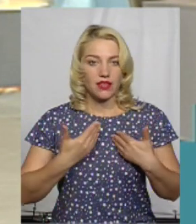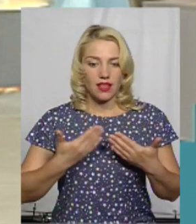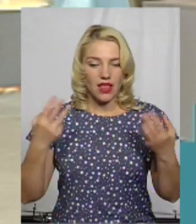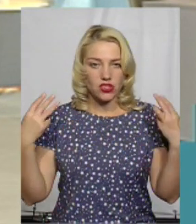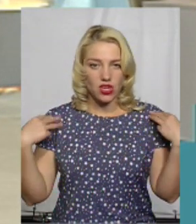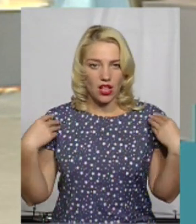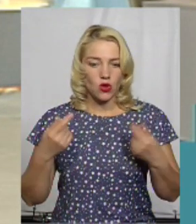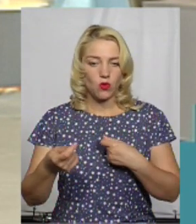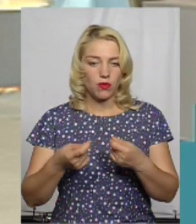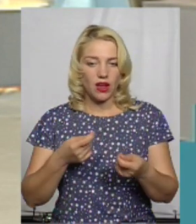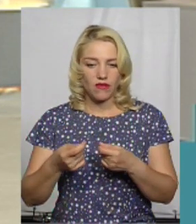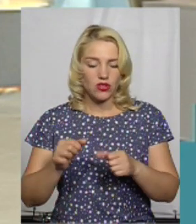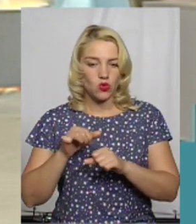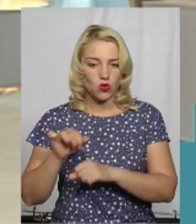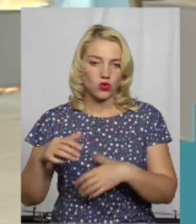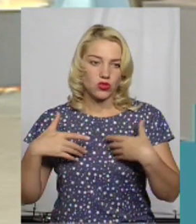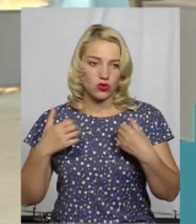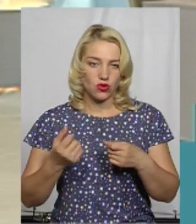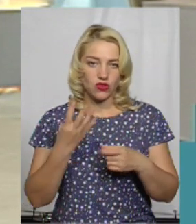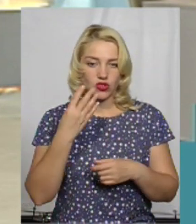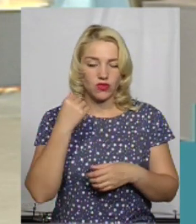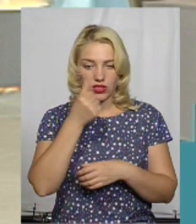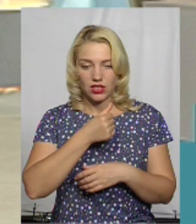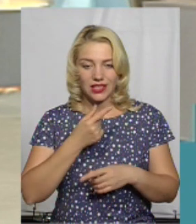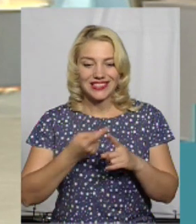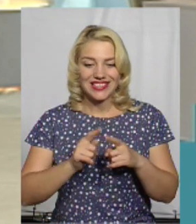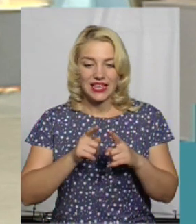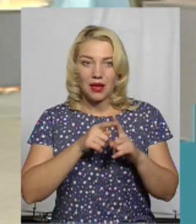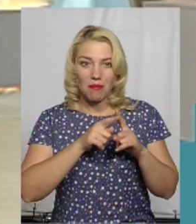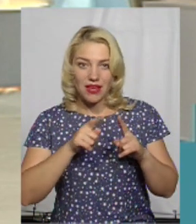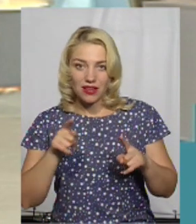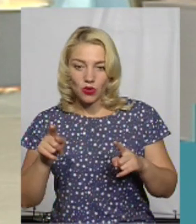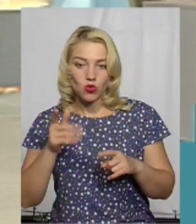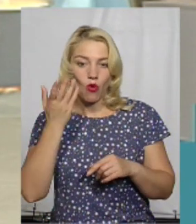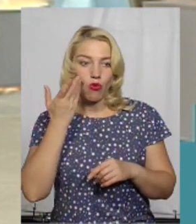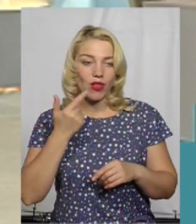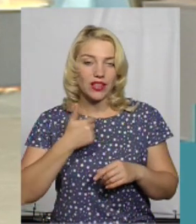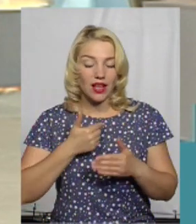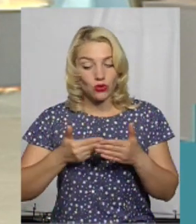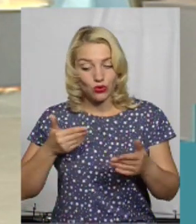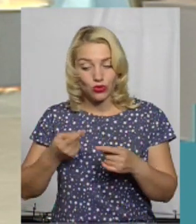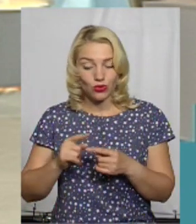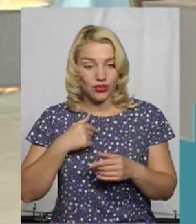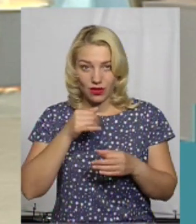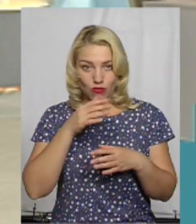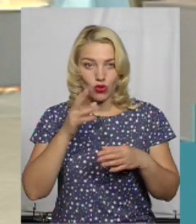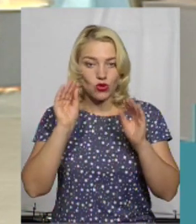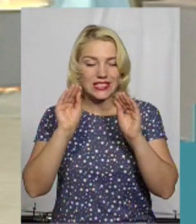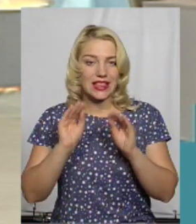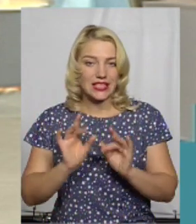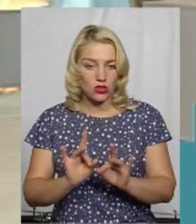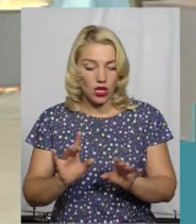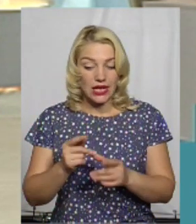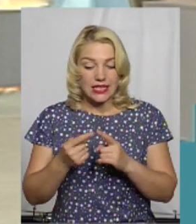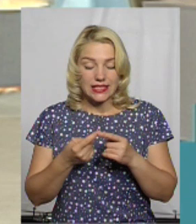начальником управління охорони здоров'я 4-й рік. За цей період, коли я, до того я не можу просто статистику навести, за